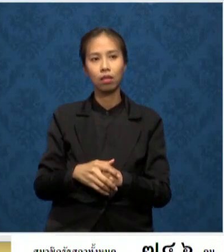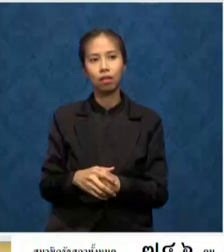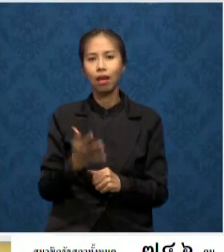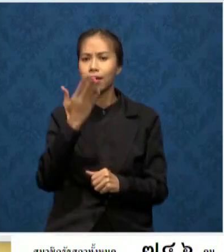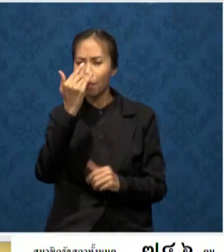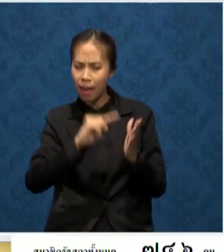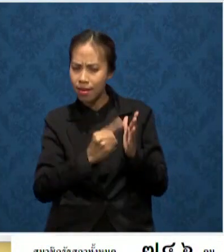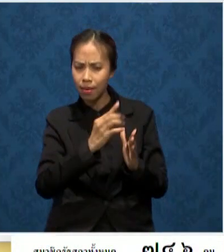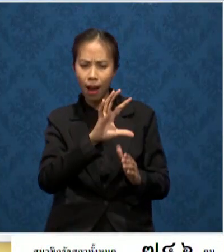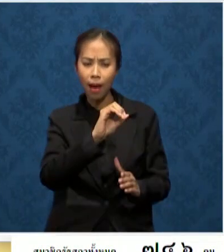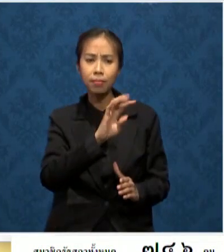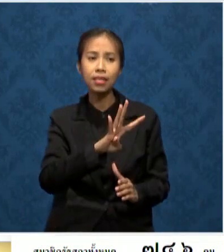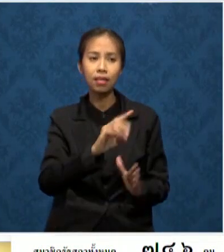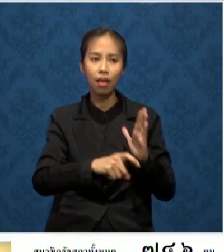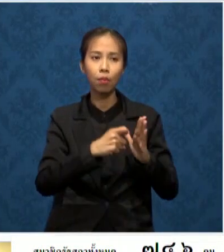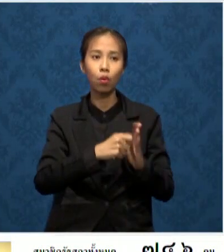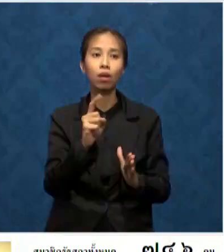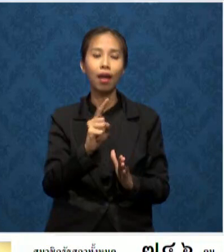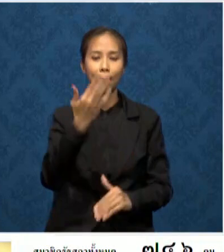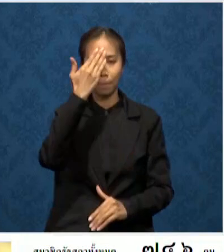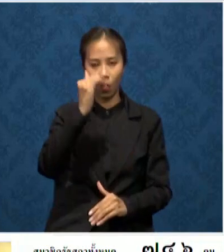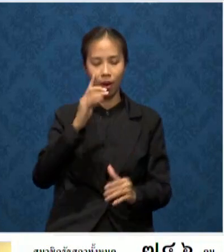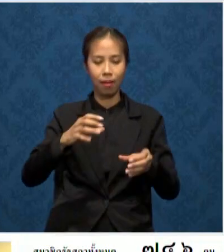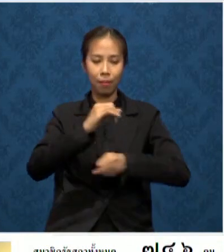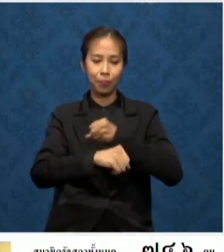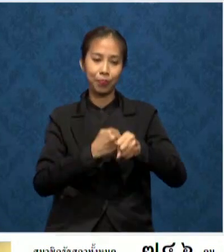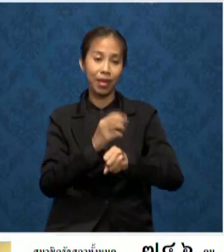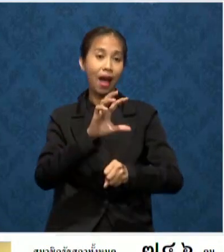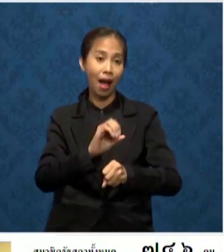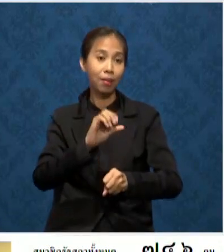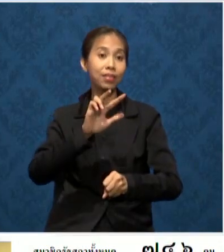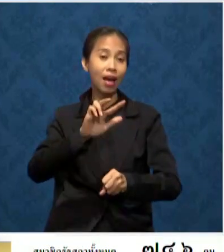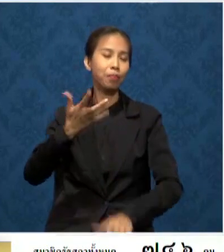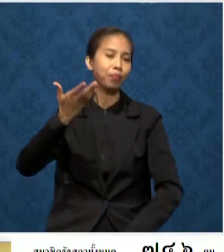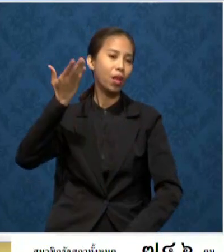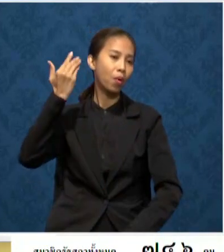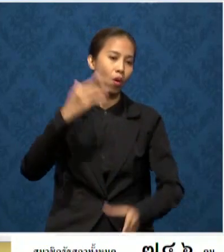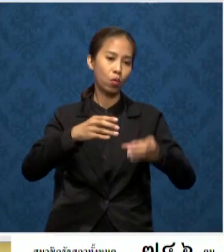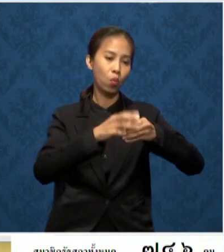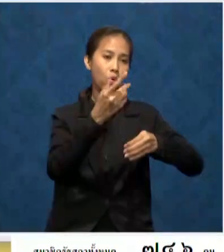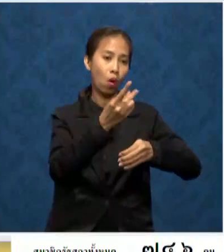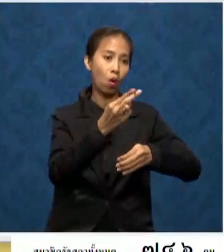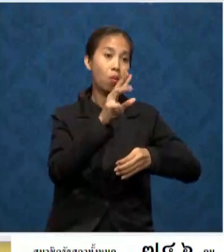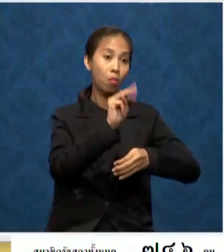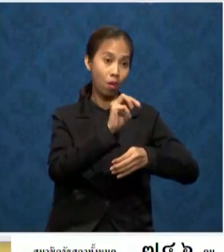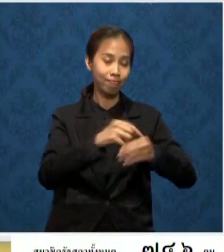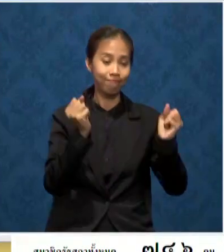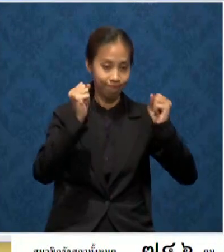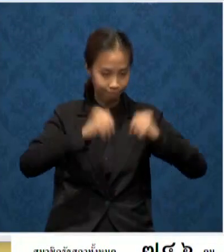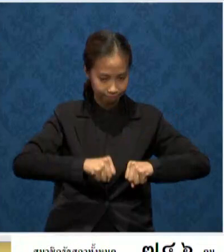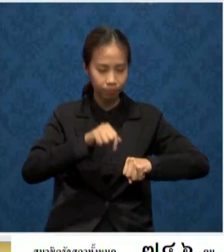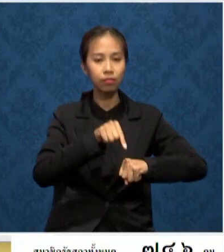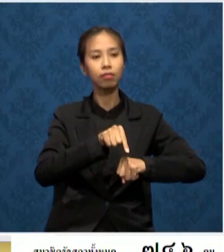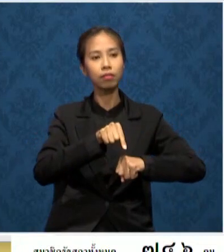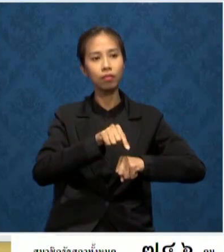54เนองจากในปี 53ขนาติของประเทศไทยในสมัยนั้นมีมะติให้ประเทศไทย